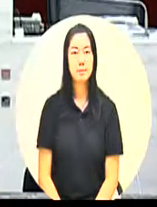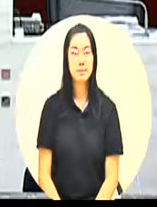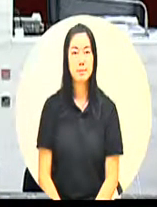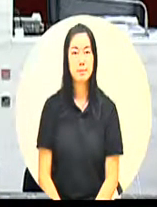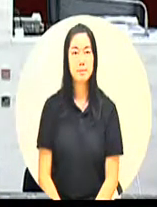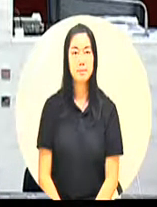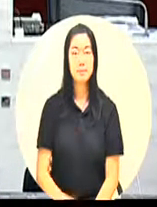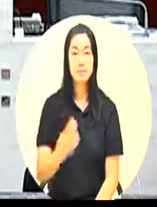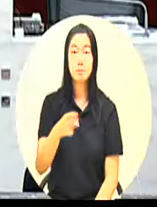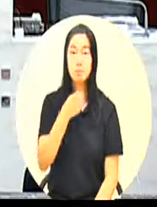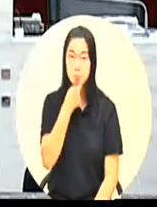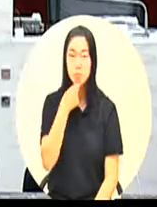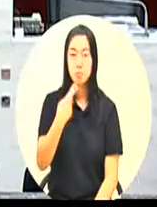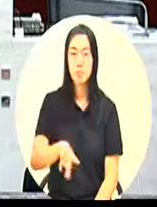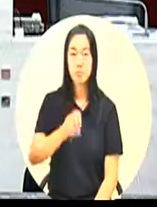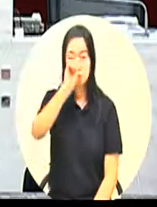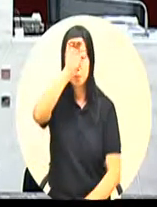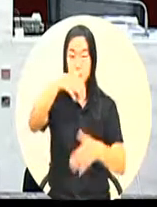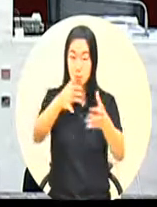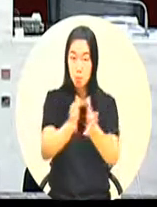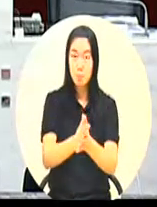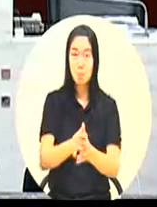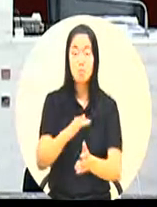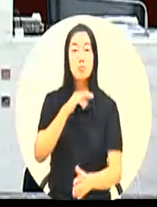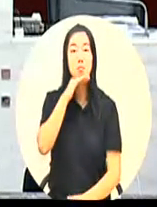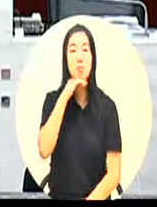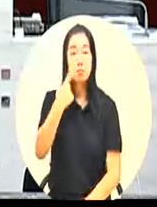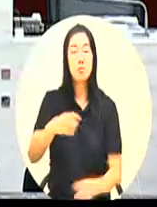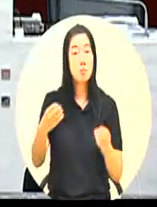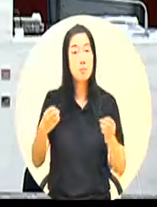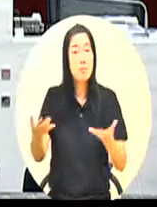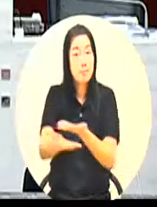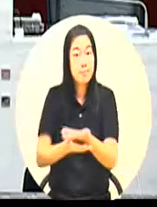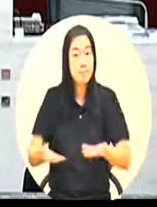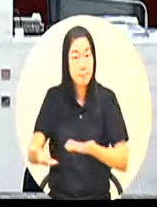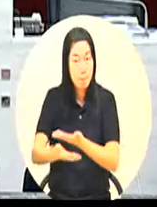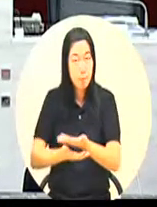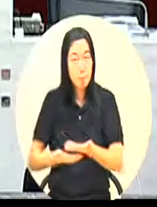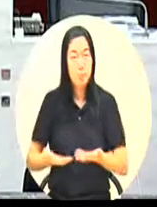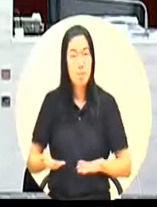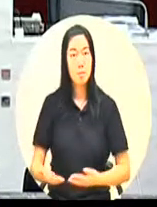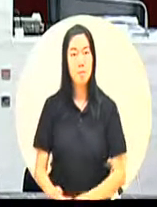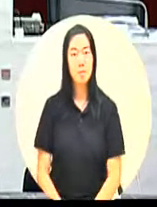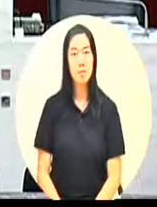是不是愿意两个党团是不是愿意等一下协商一下？